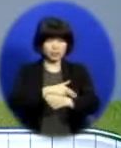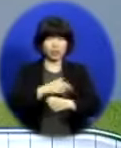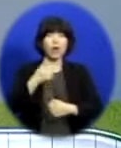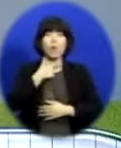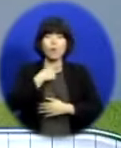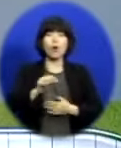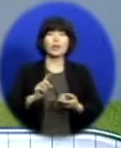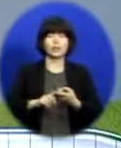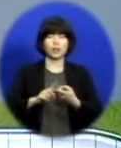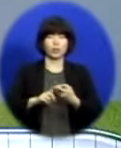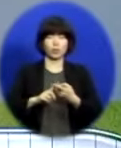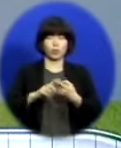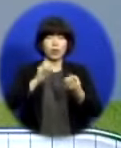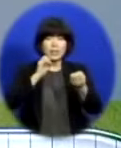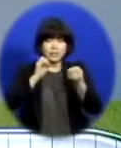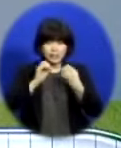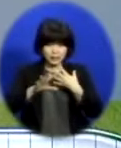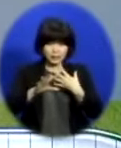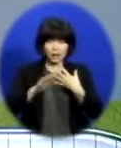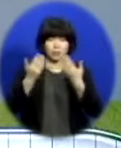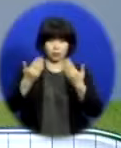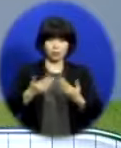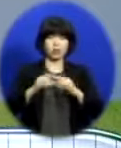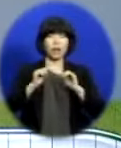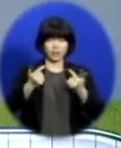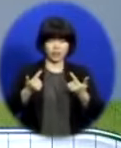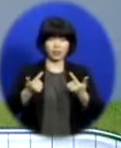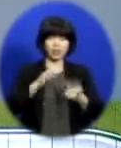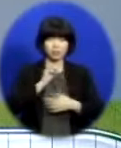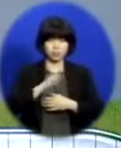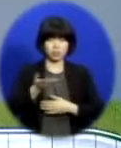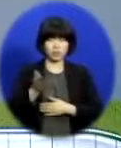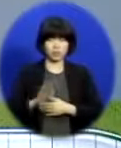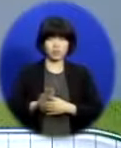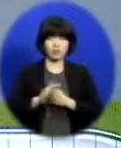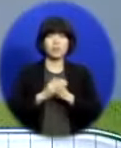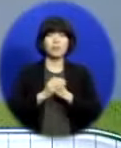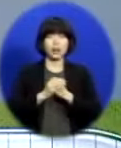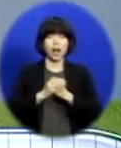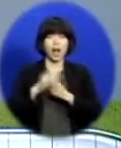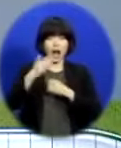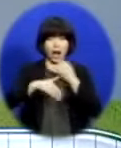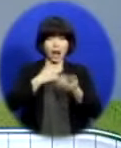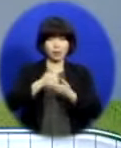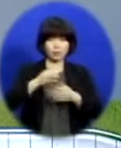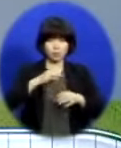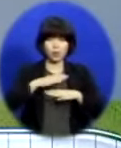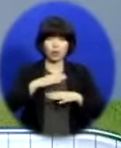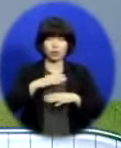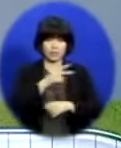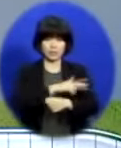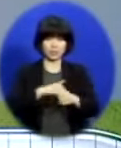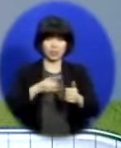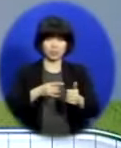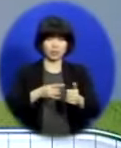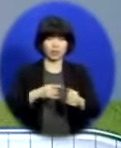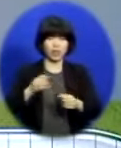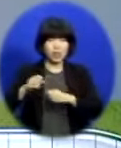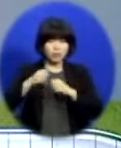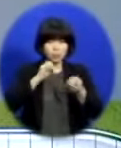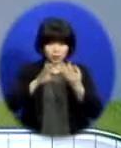대로 응답을 안 해주셨다는 것뿐이지 하나님은 너무나도 놀랍게 집사님에게 역사하고 계시잖아요